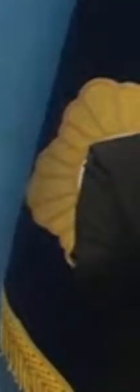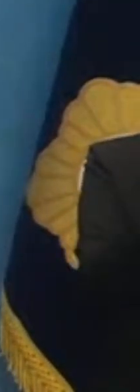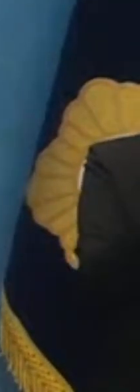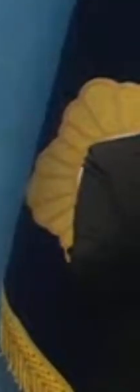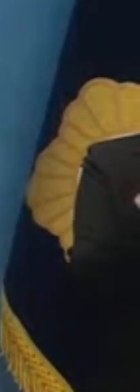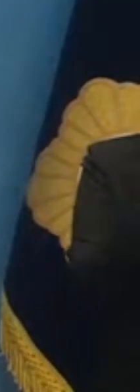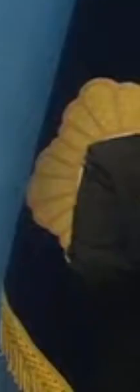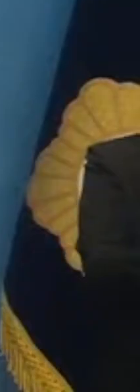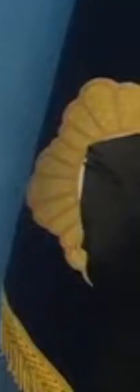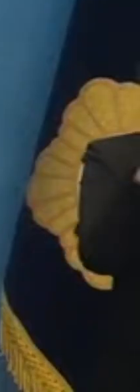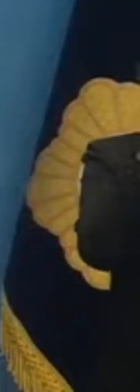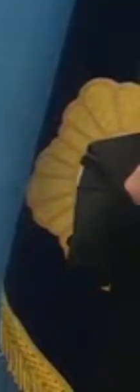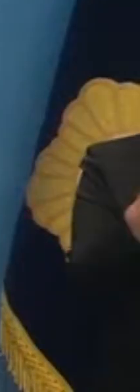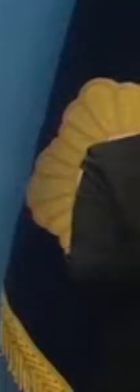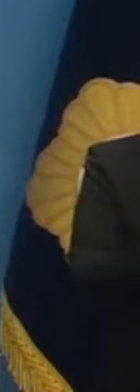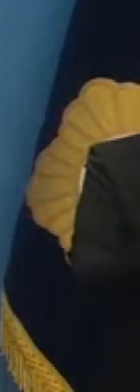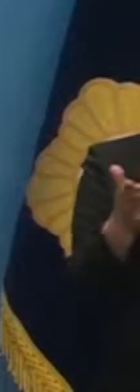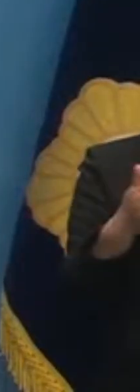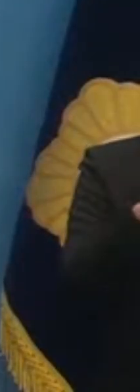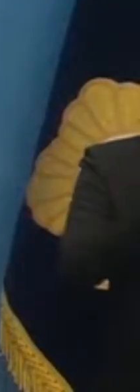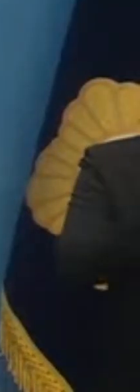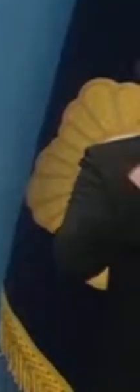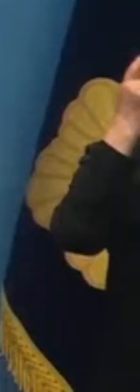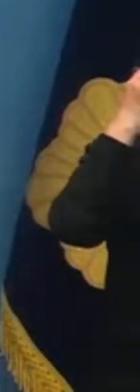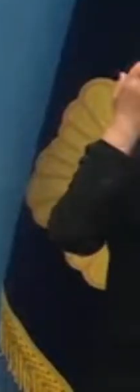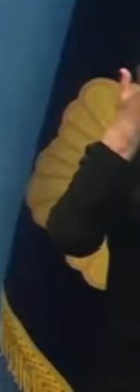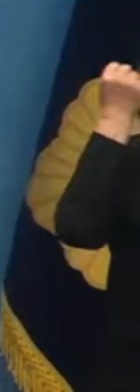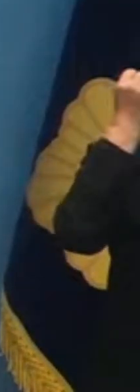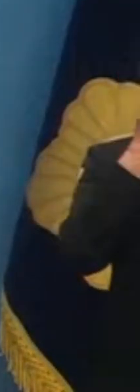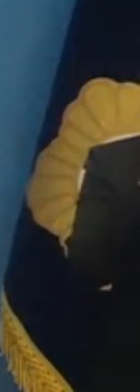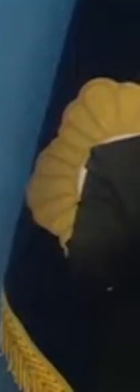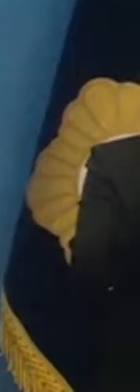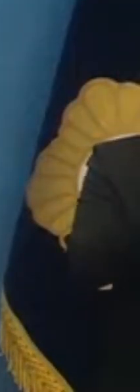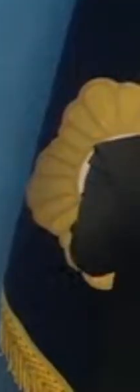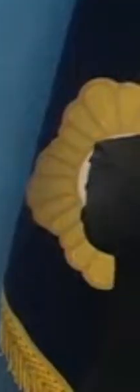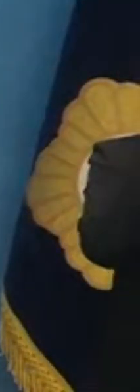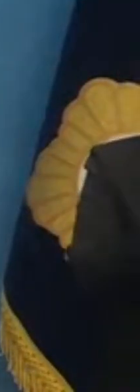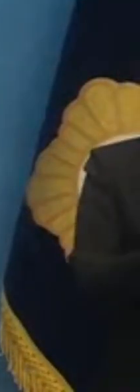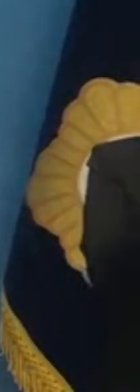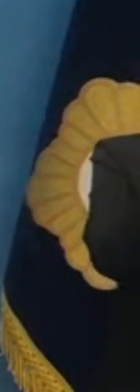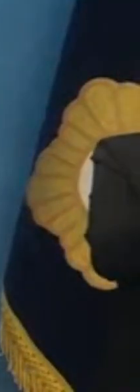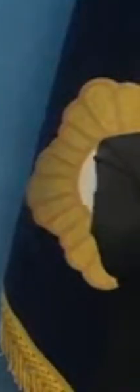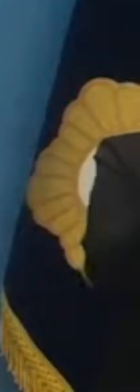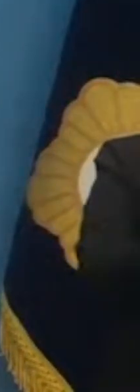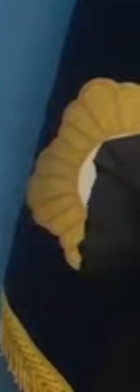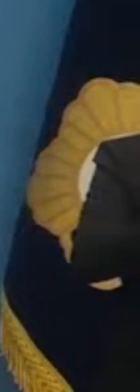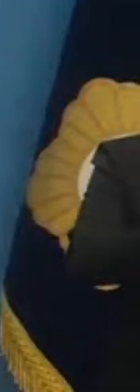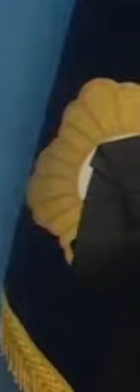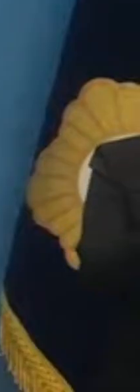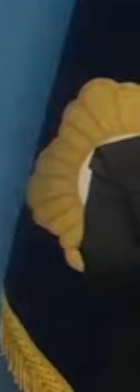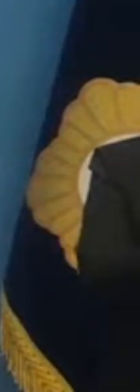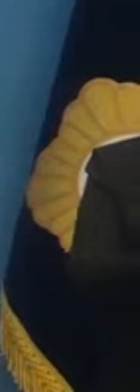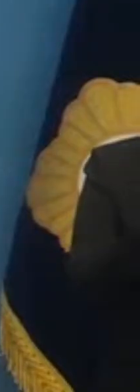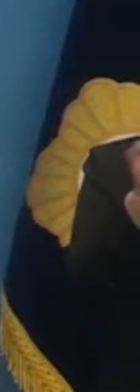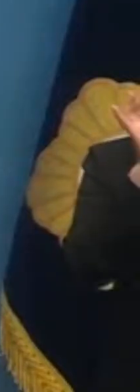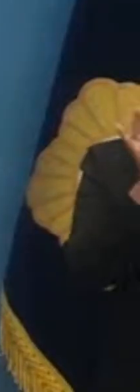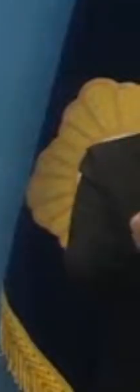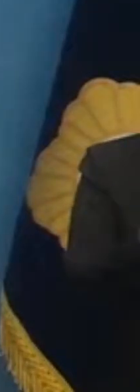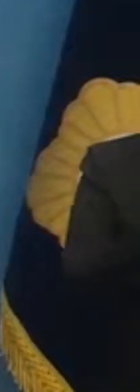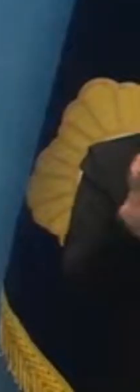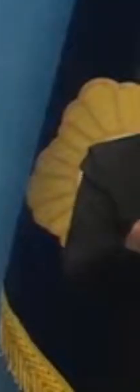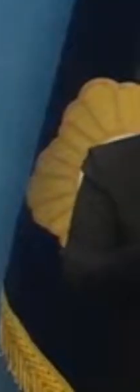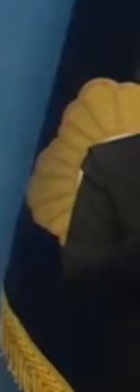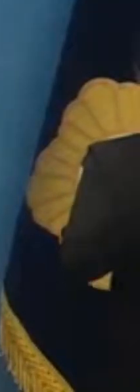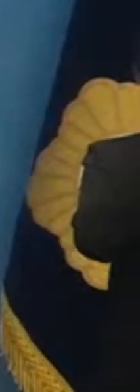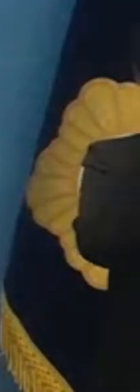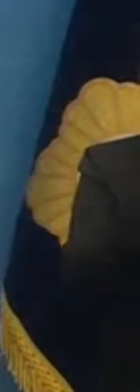확산되며 여론조사 결과에 대한 왜곡된 인식을 유포하고 있습니다. 더불어민주당은 이러한 왜곡 보도에 깊은 유감을 표하며